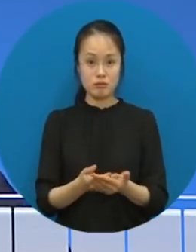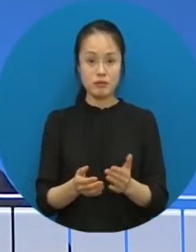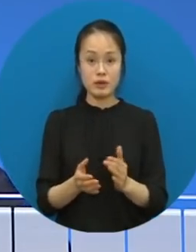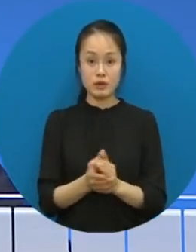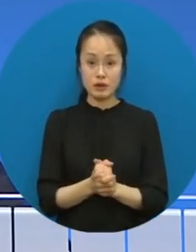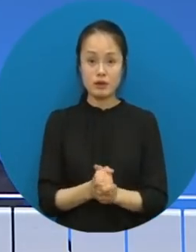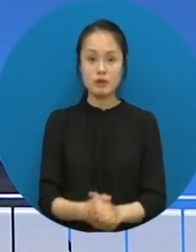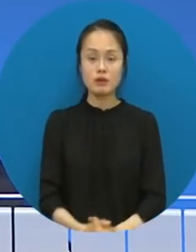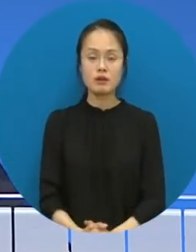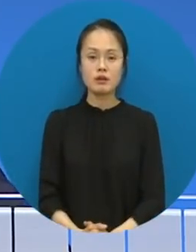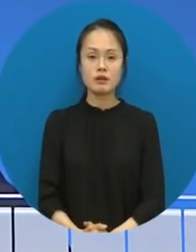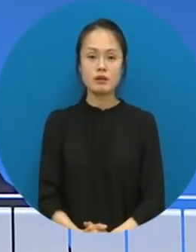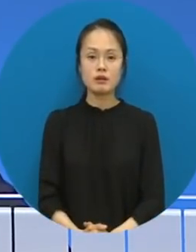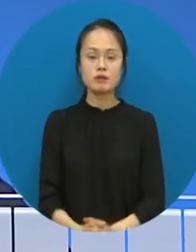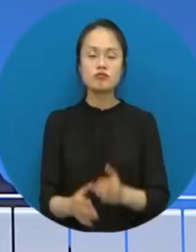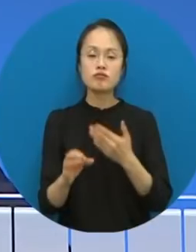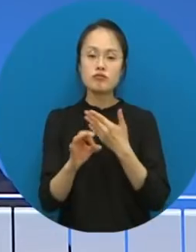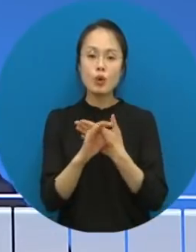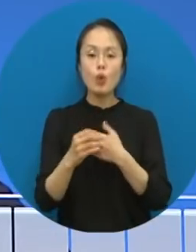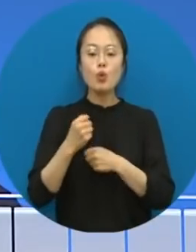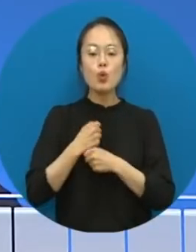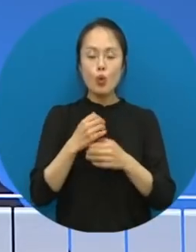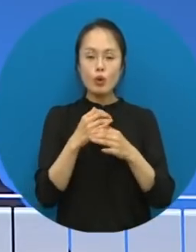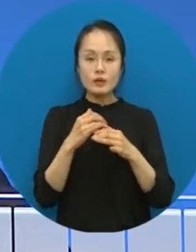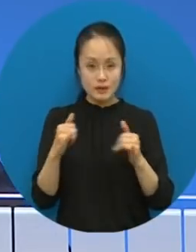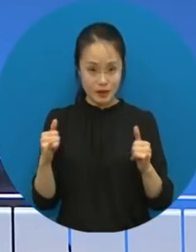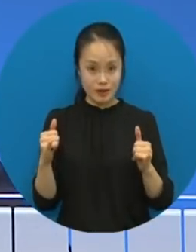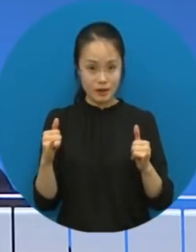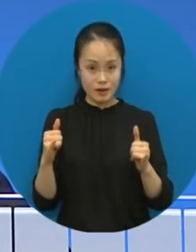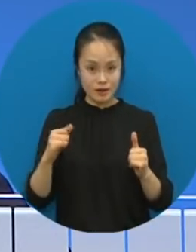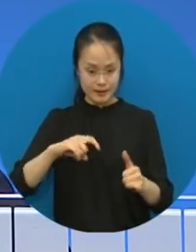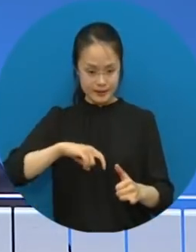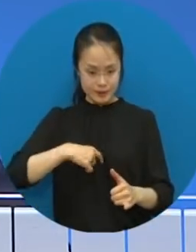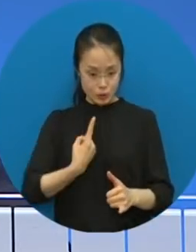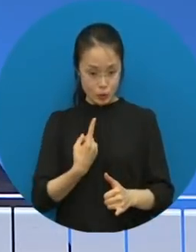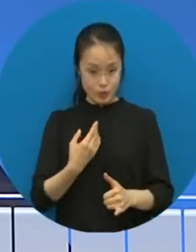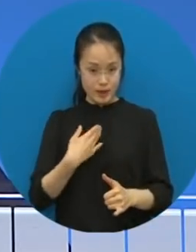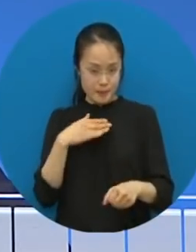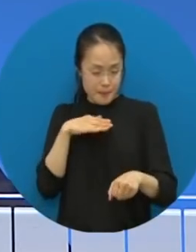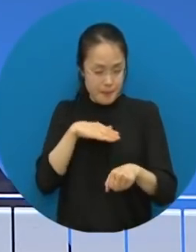그렇다면 용사는 스스로 일하던 방식을 떠나야만 합니다.